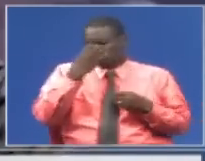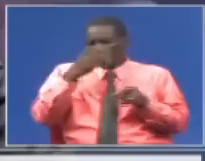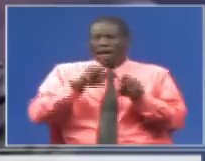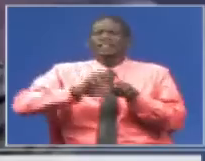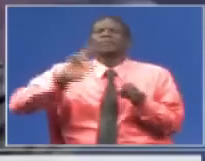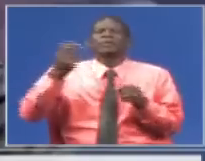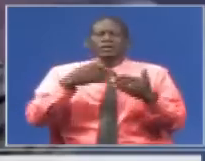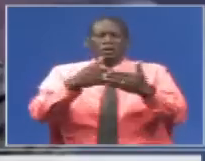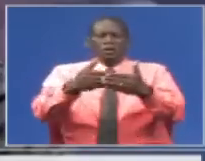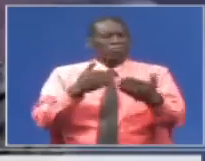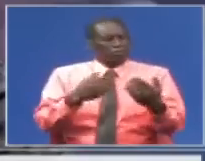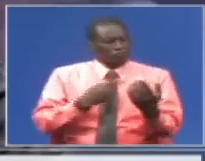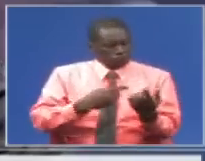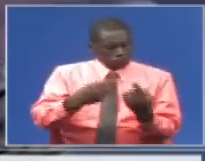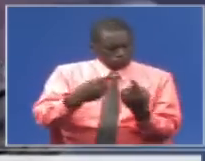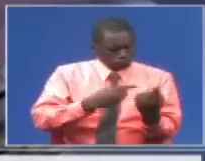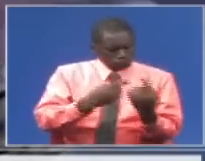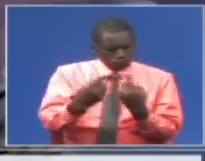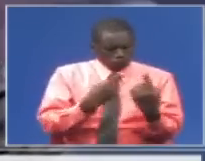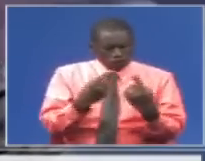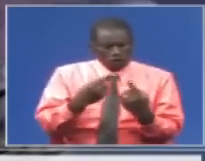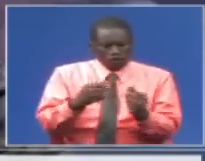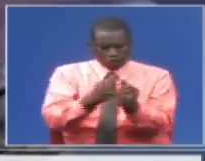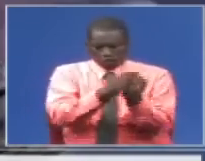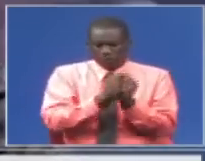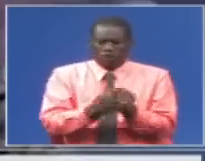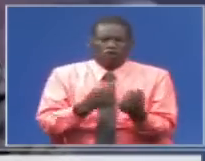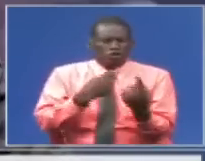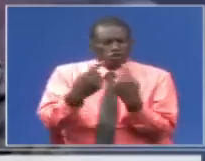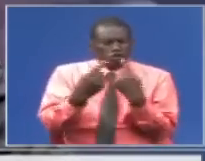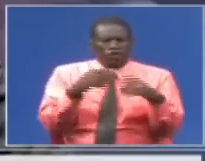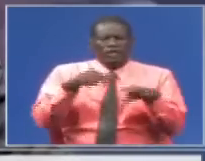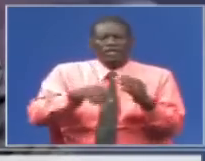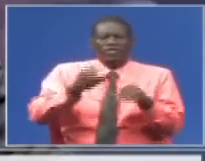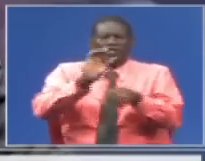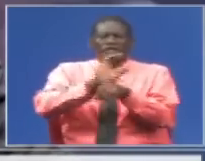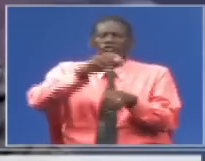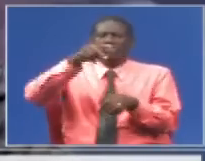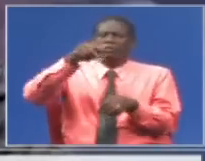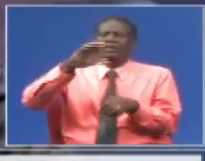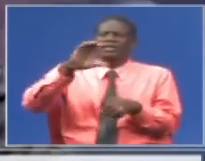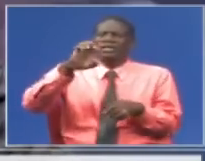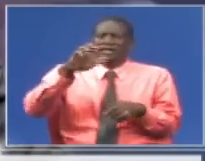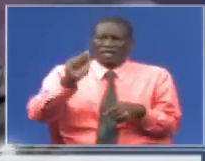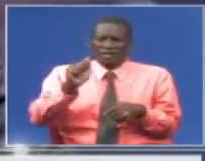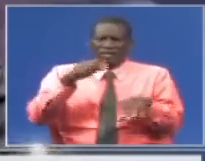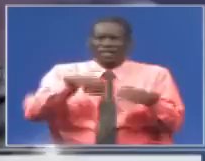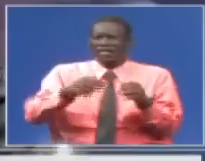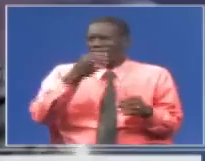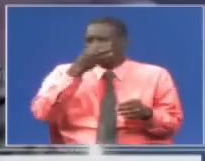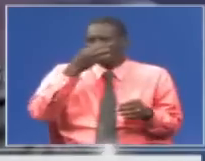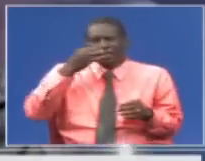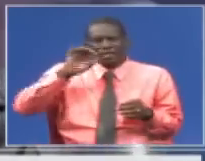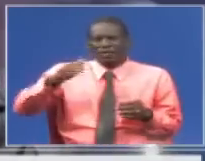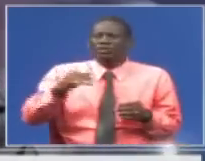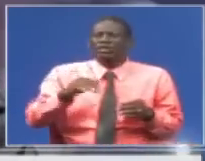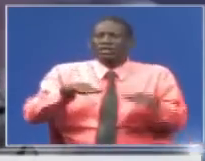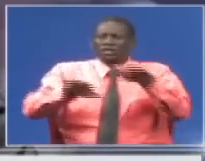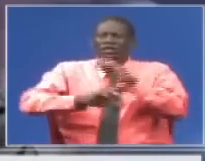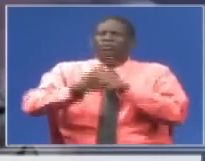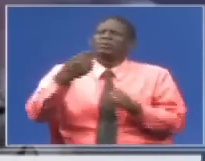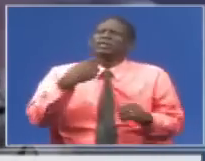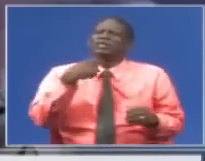kabla ya kufanyika kwa mazungumzo yoyote. Akizungumza katika kanisa la PCA Ngorano, kaunti ya Nyeri, Gachagua